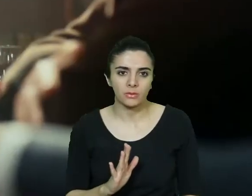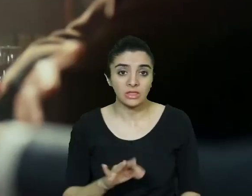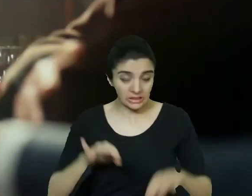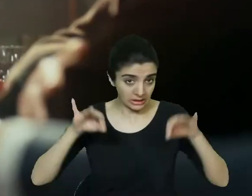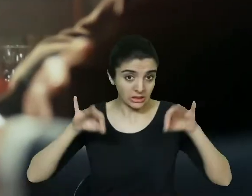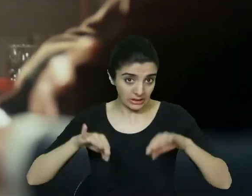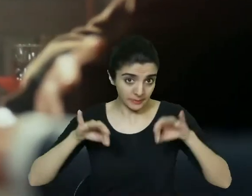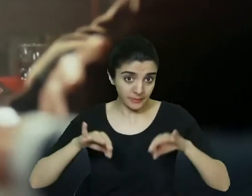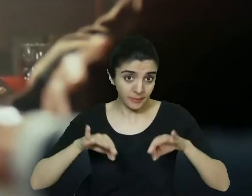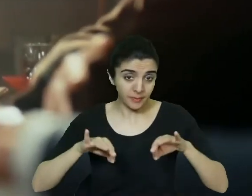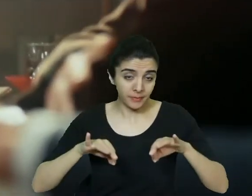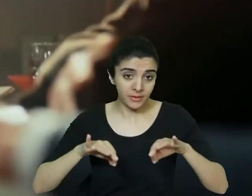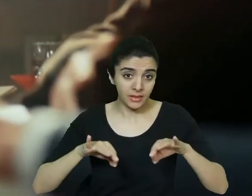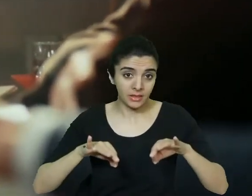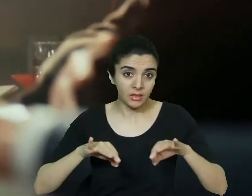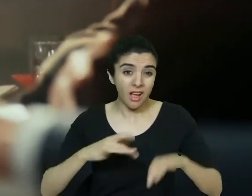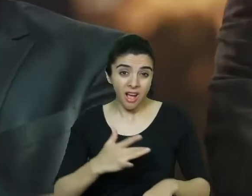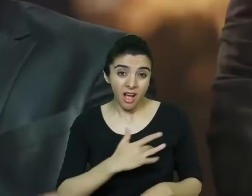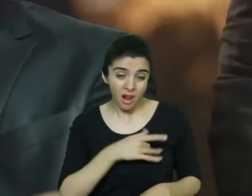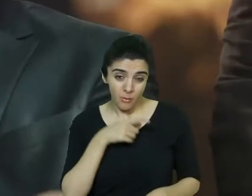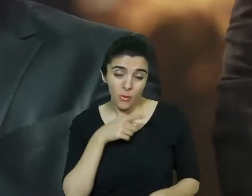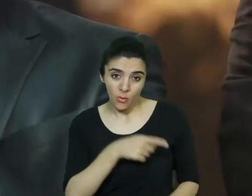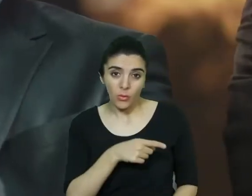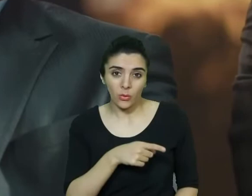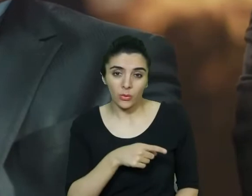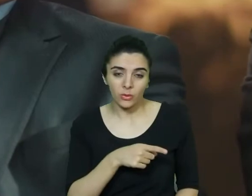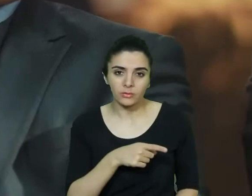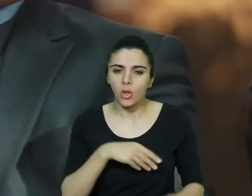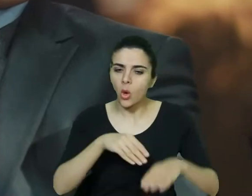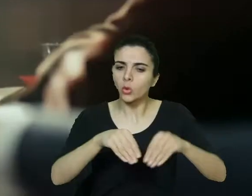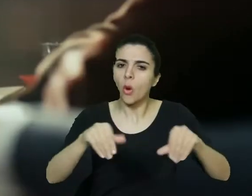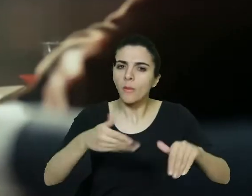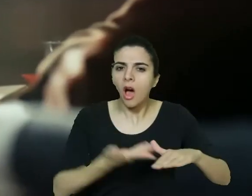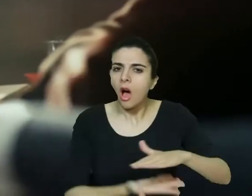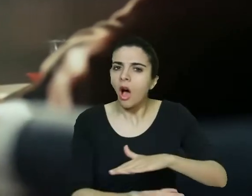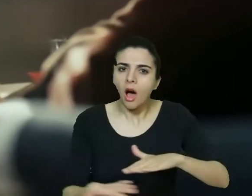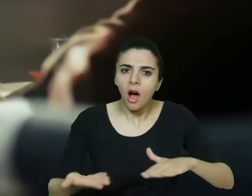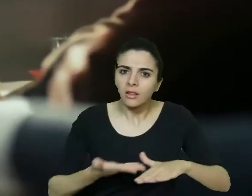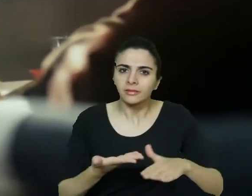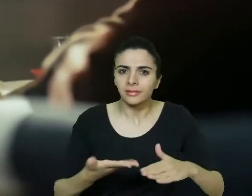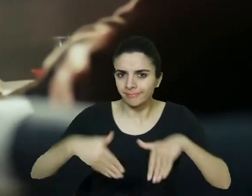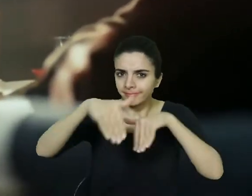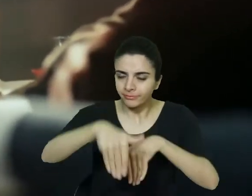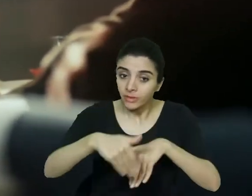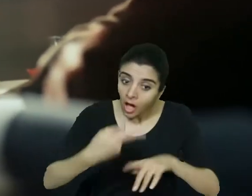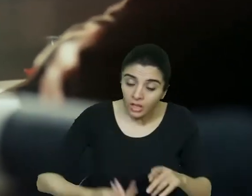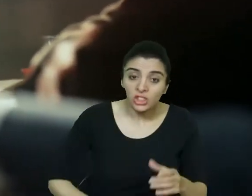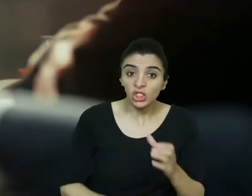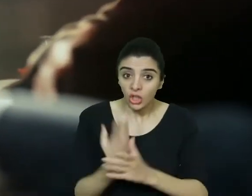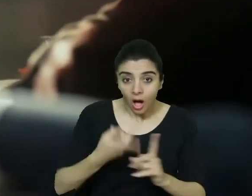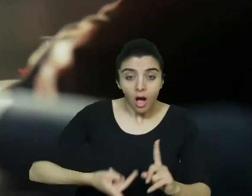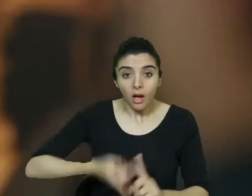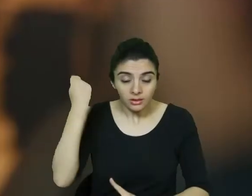Ve şimdi o kalbi toprağın altından çıkarıp tekrar hayat vermek